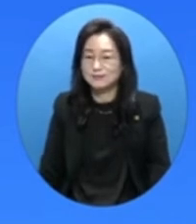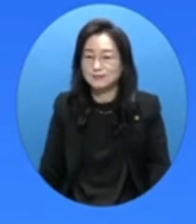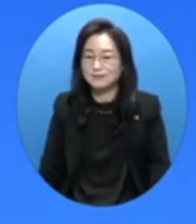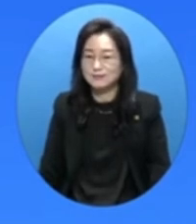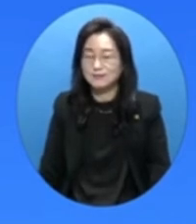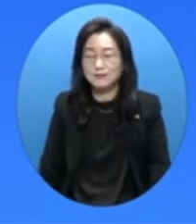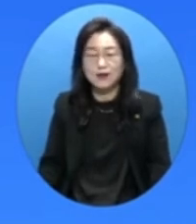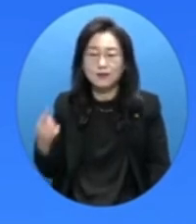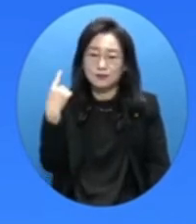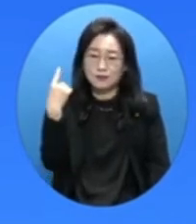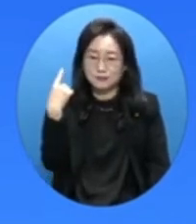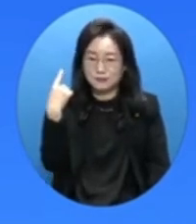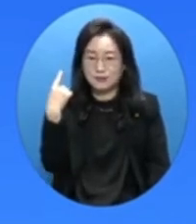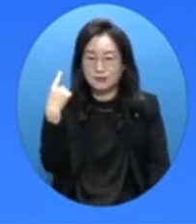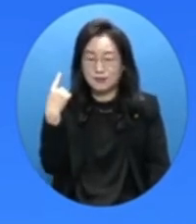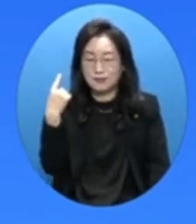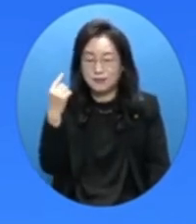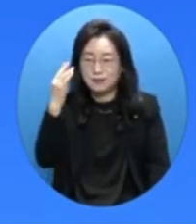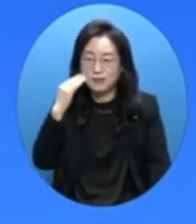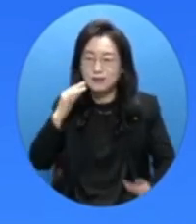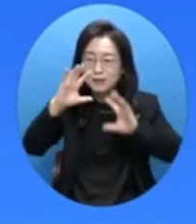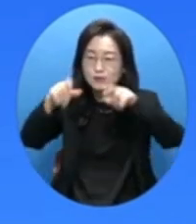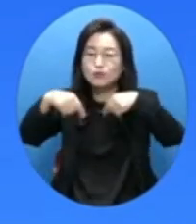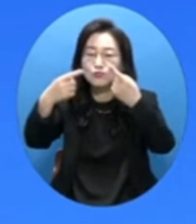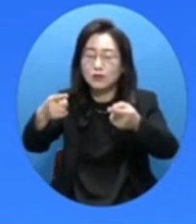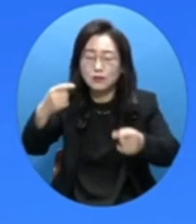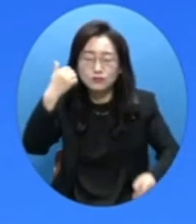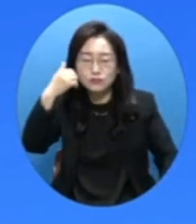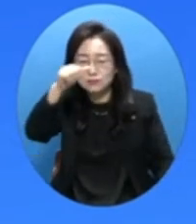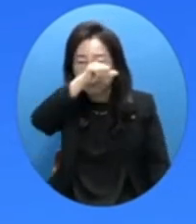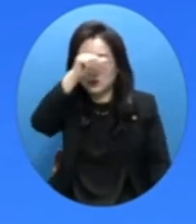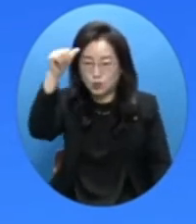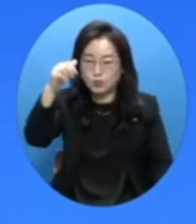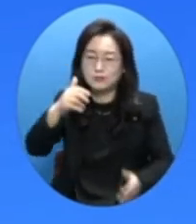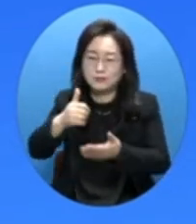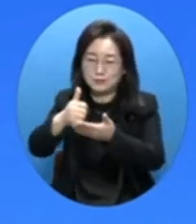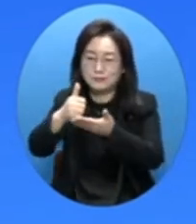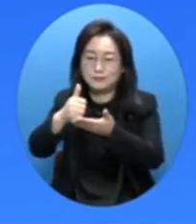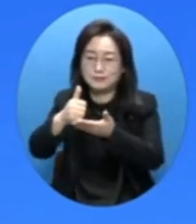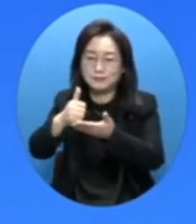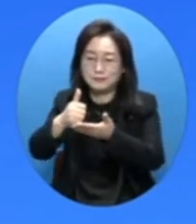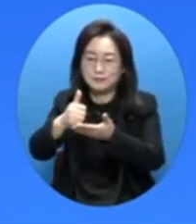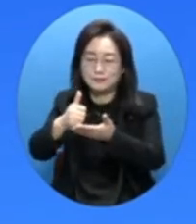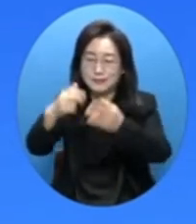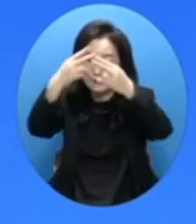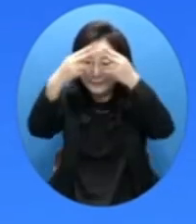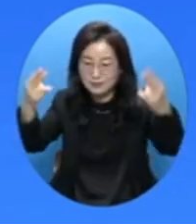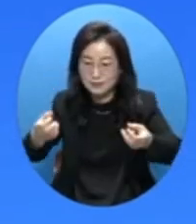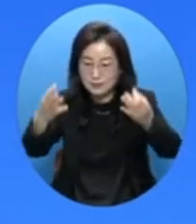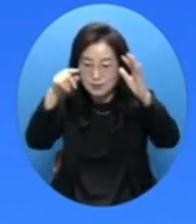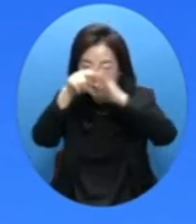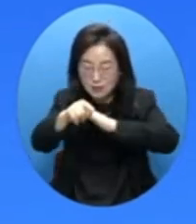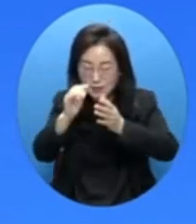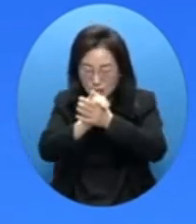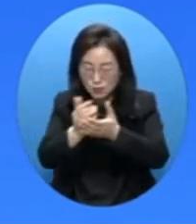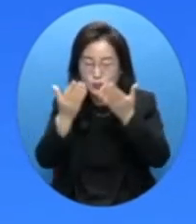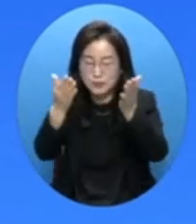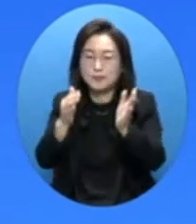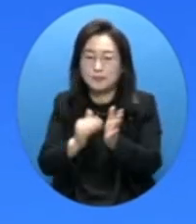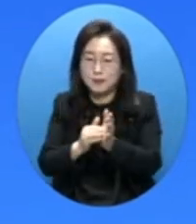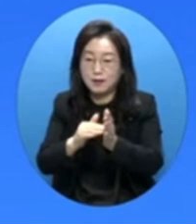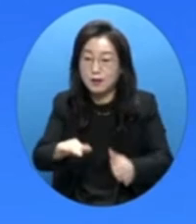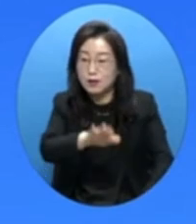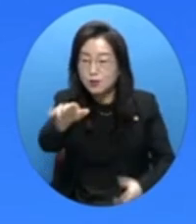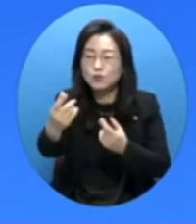어저께도 처음 가신 우리 장로님 한번 장례식장 가서 기도해 드리고 왔는데 우리는